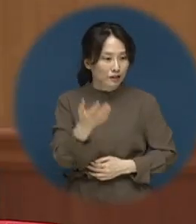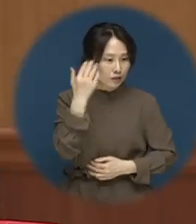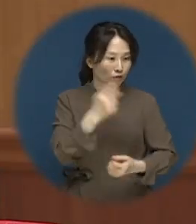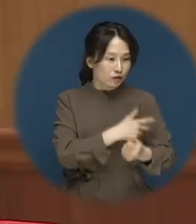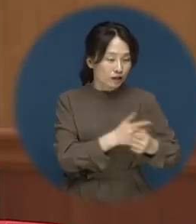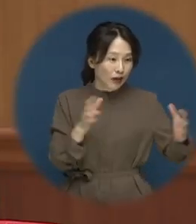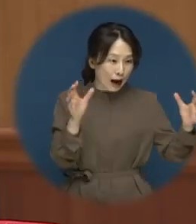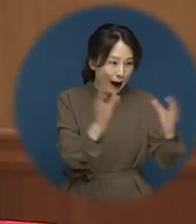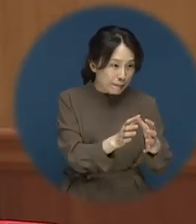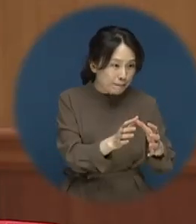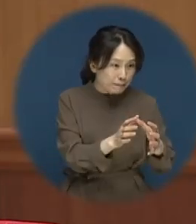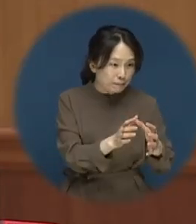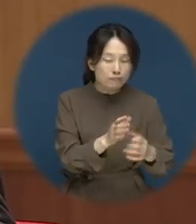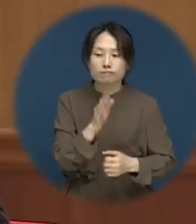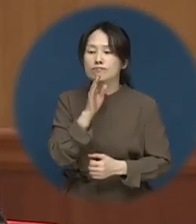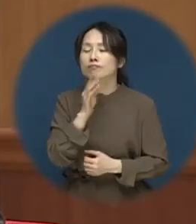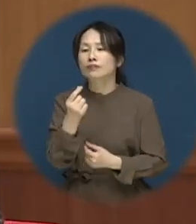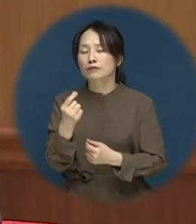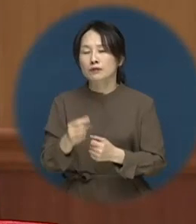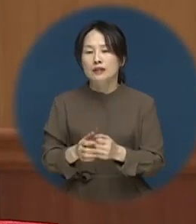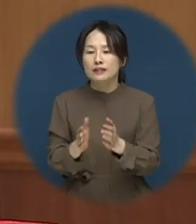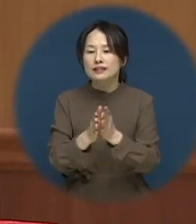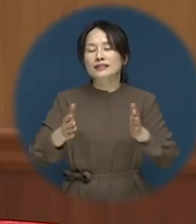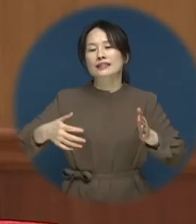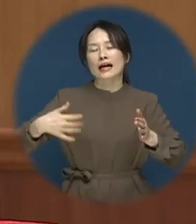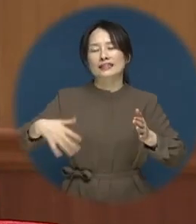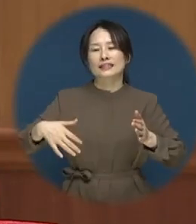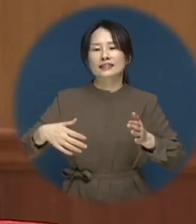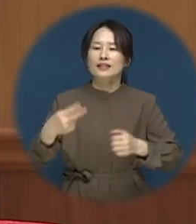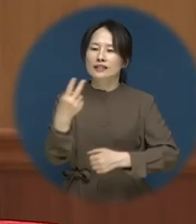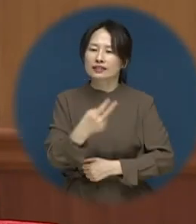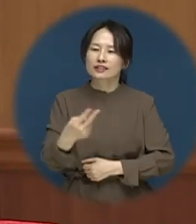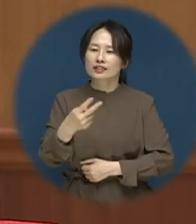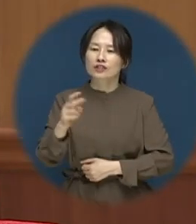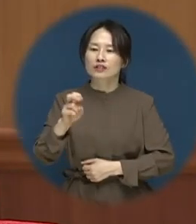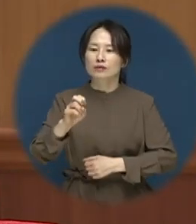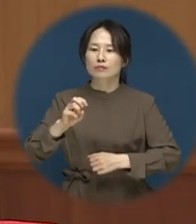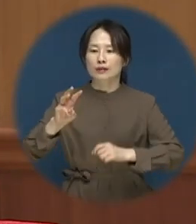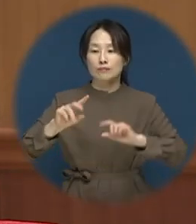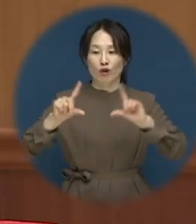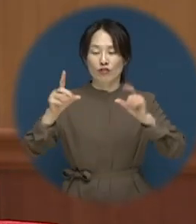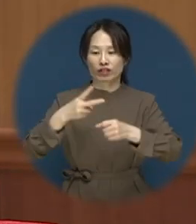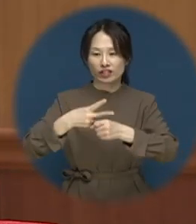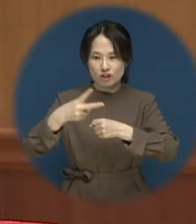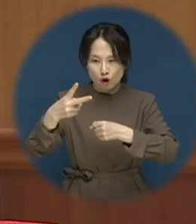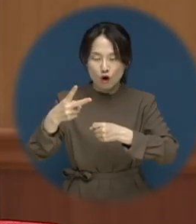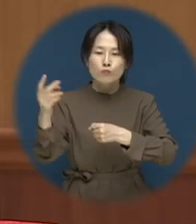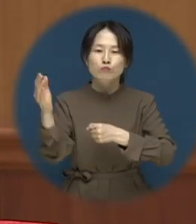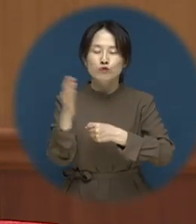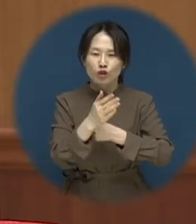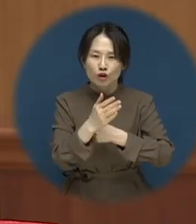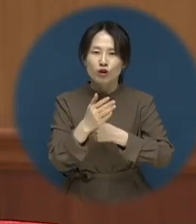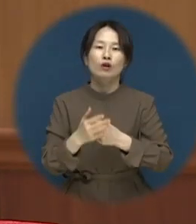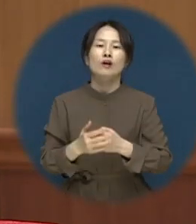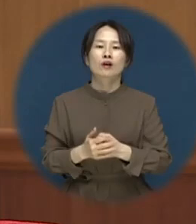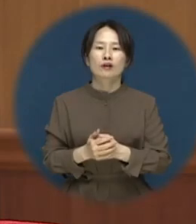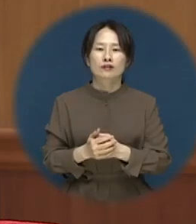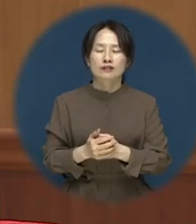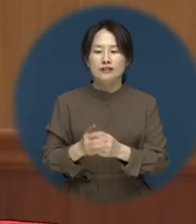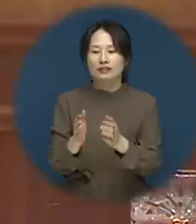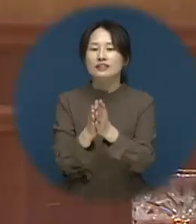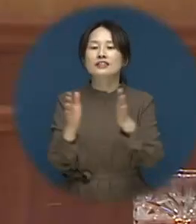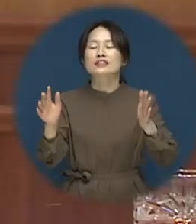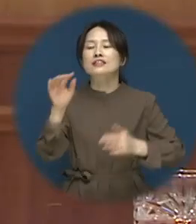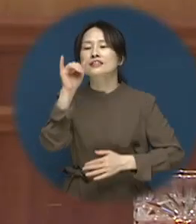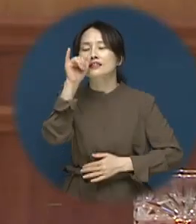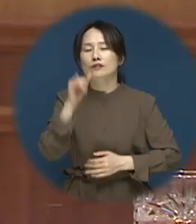예. 이제 아. 근데 그게 아직 시행된 건 아니고 예. 2023년도 내후년이죠. 예. 예. 그때부터 이제 시행이 되게